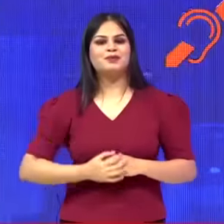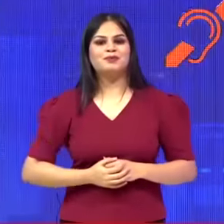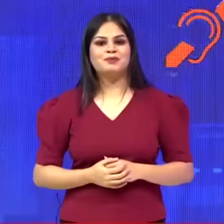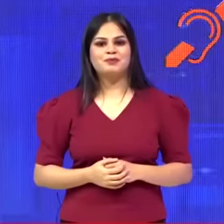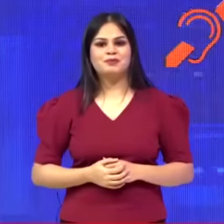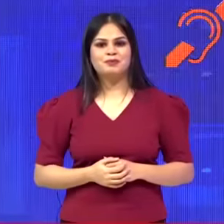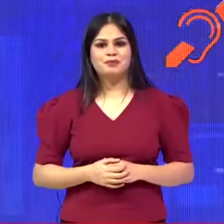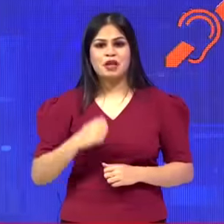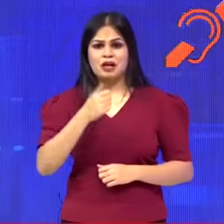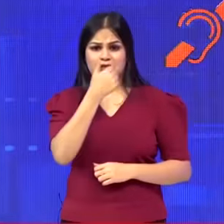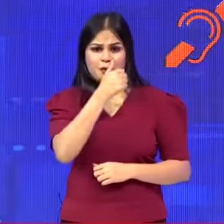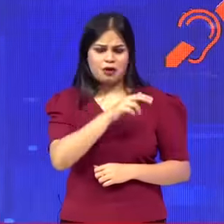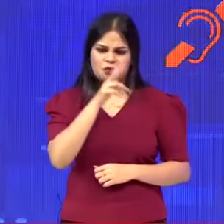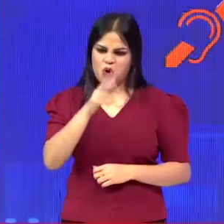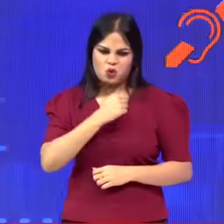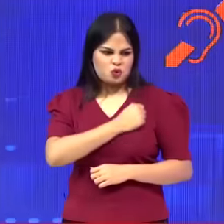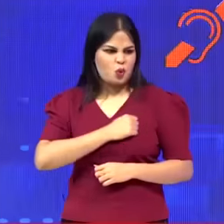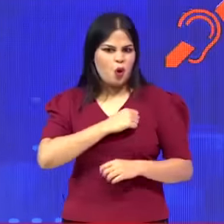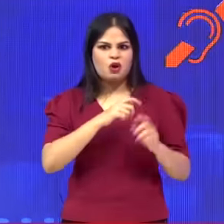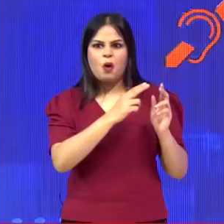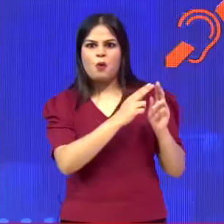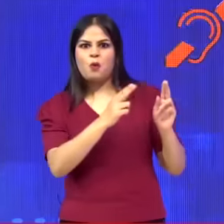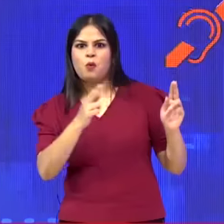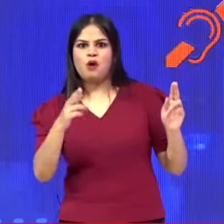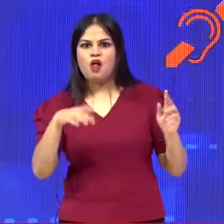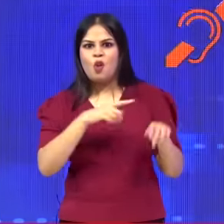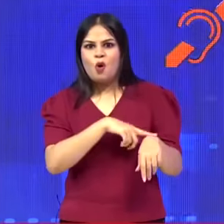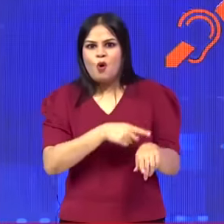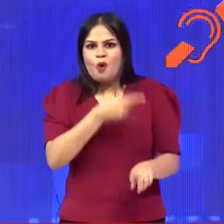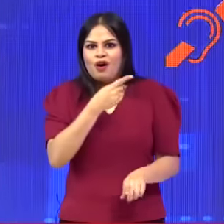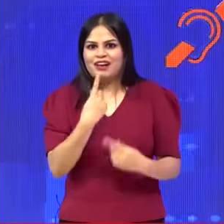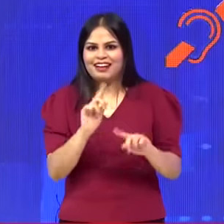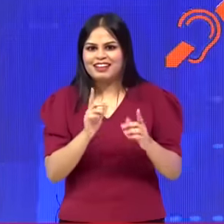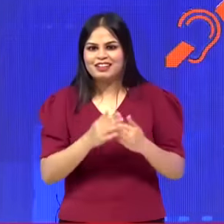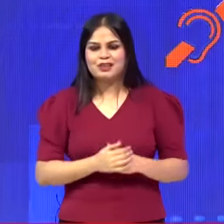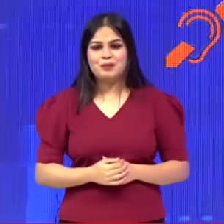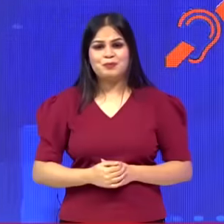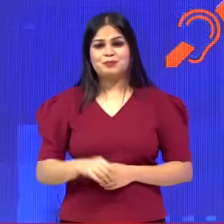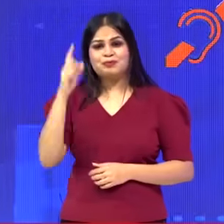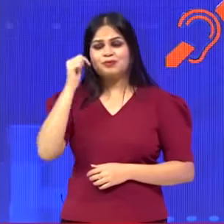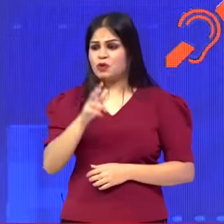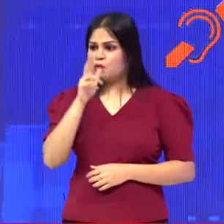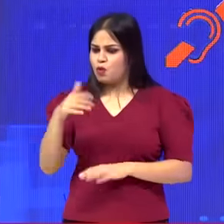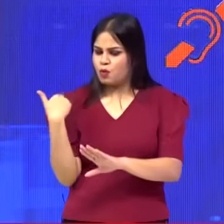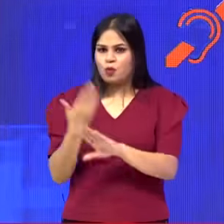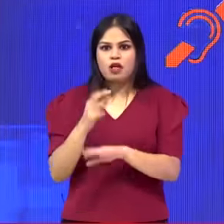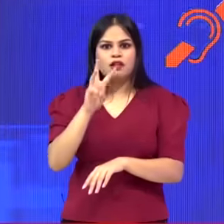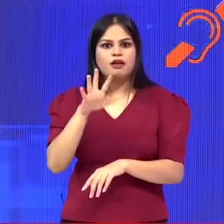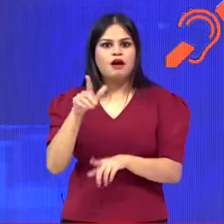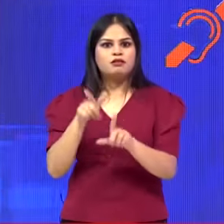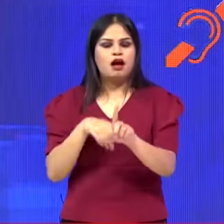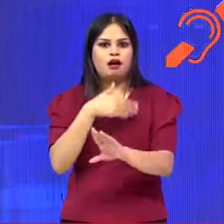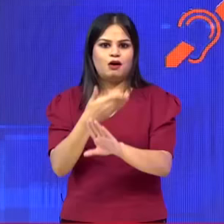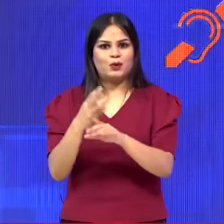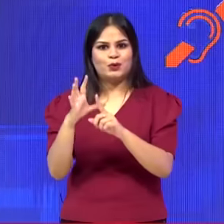सॉरी, काफी लंबा चला है, माफ कर दो। 35 साल का करियर है सलमान, एक से एक सुपरहिट, लेकिन